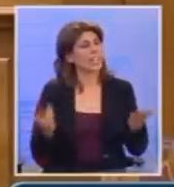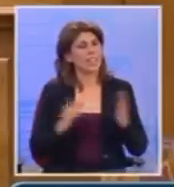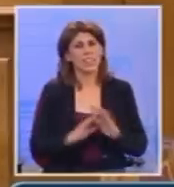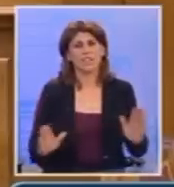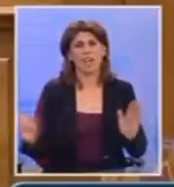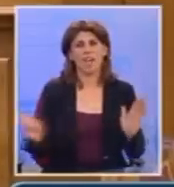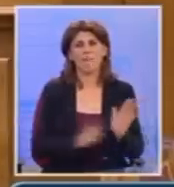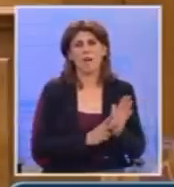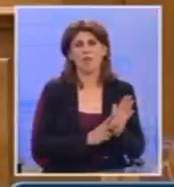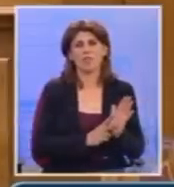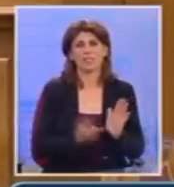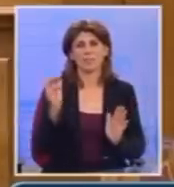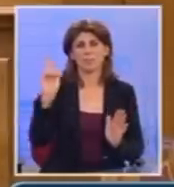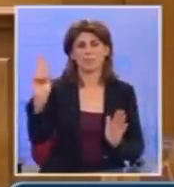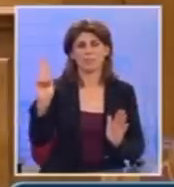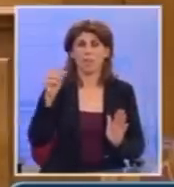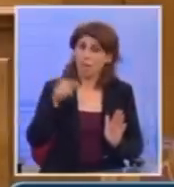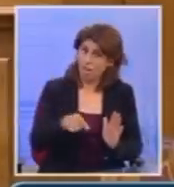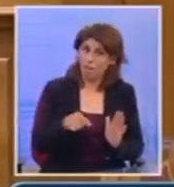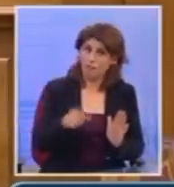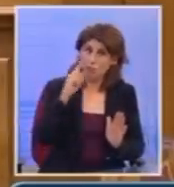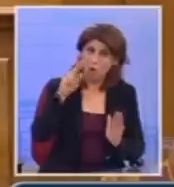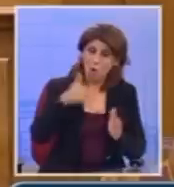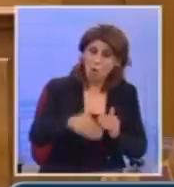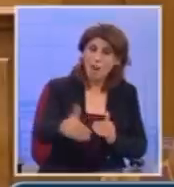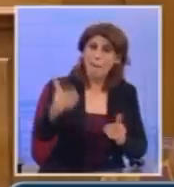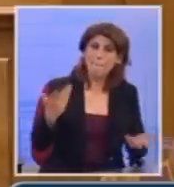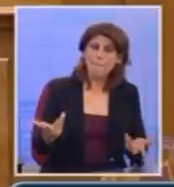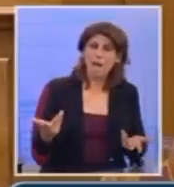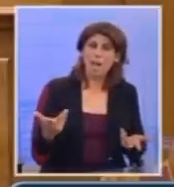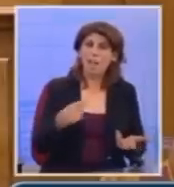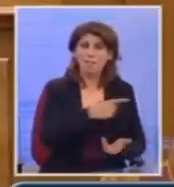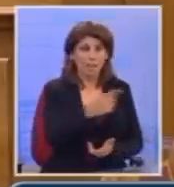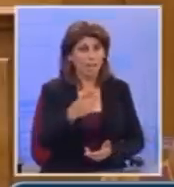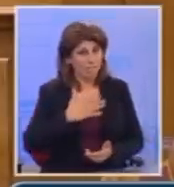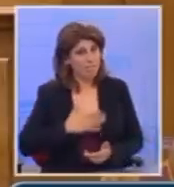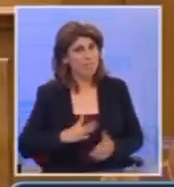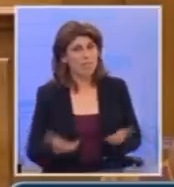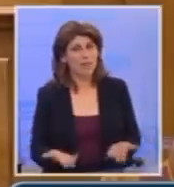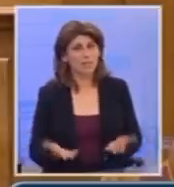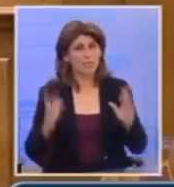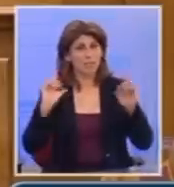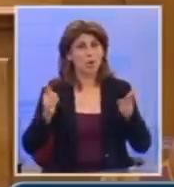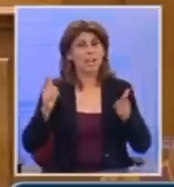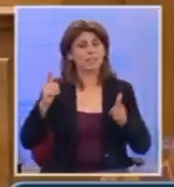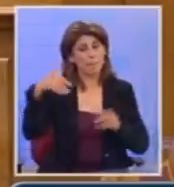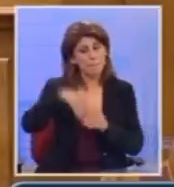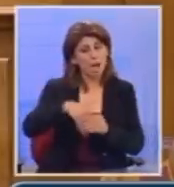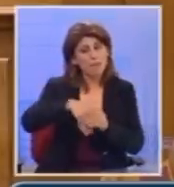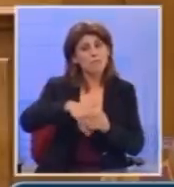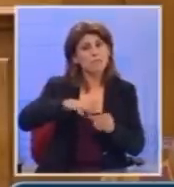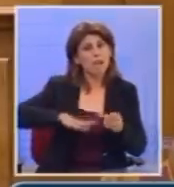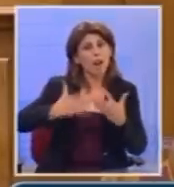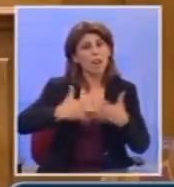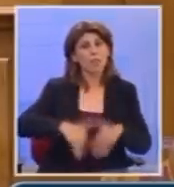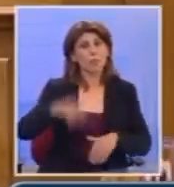τους απαγορεύτηκε να θέσουν υποψηφιότητα. Αυτό είναι το όραμά μας και το όραμά σας για τη δημοκρατία στα πανεπιστήμια?